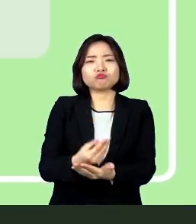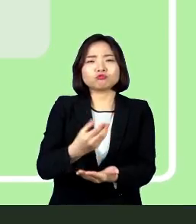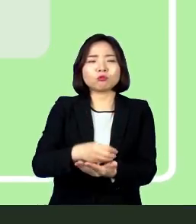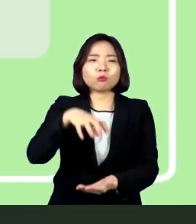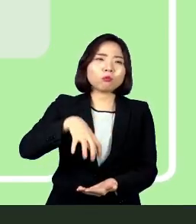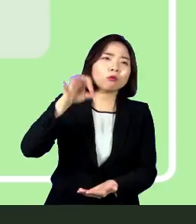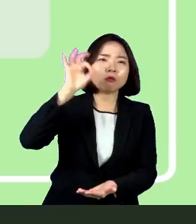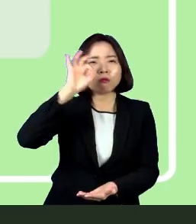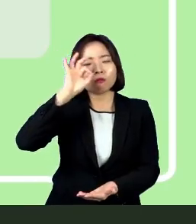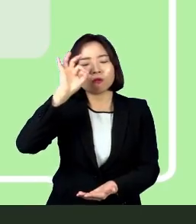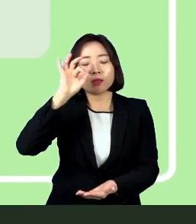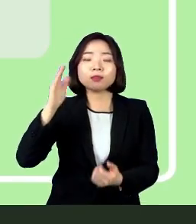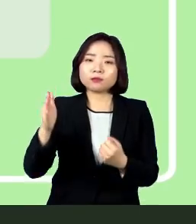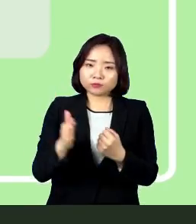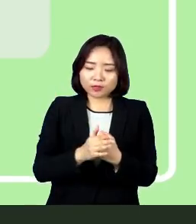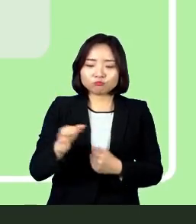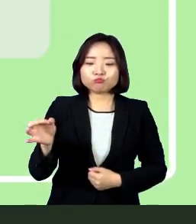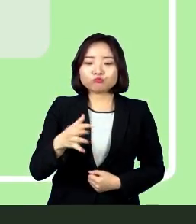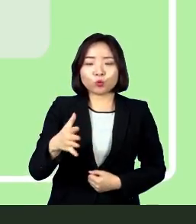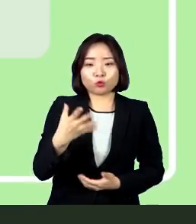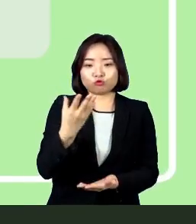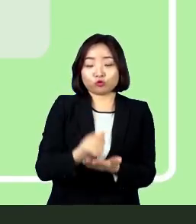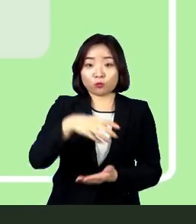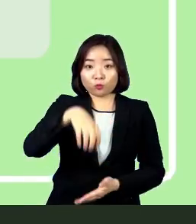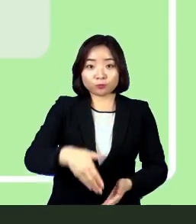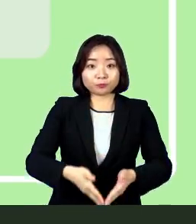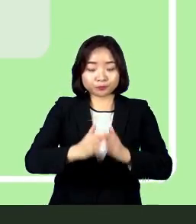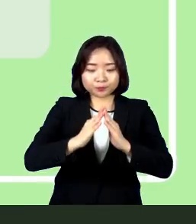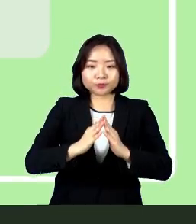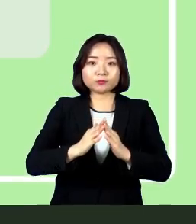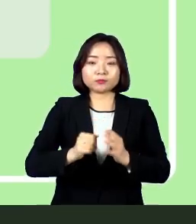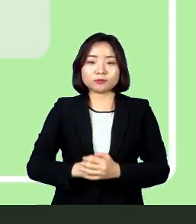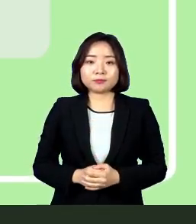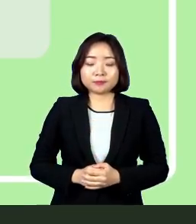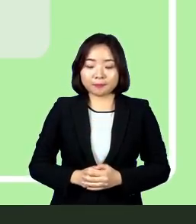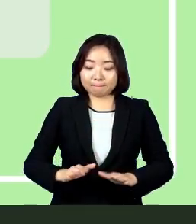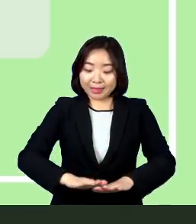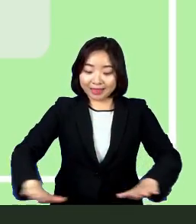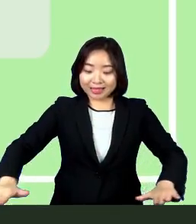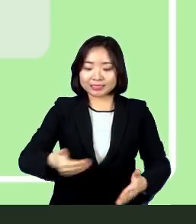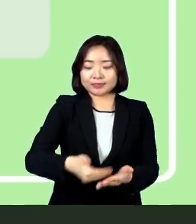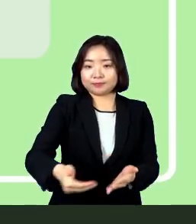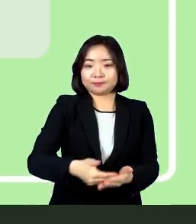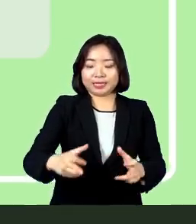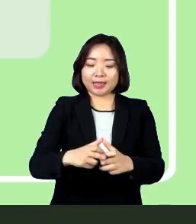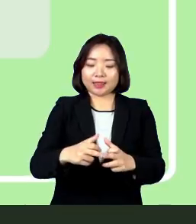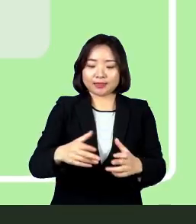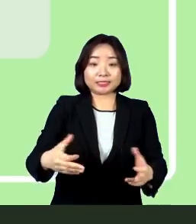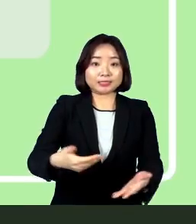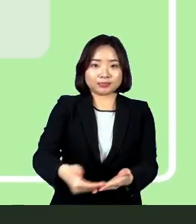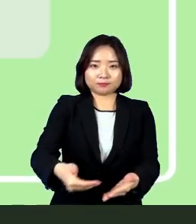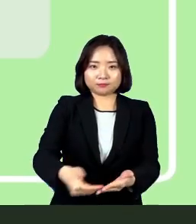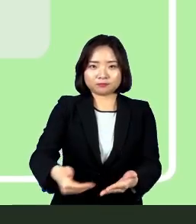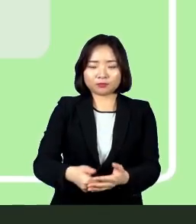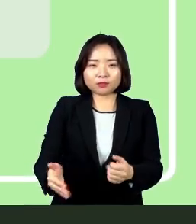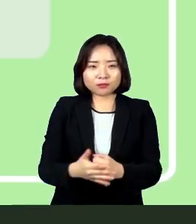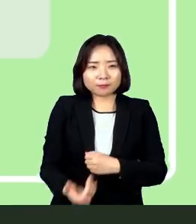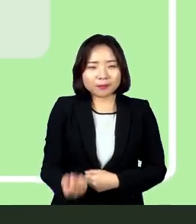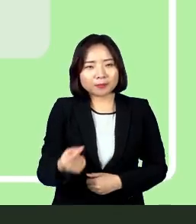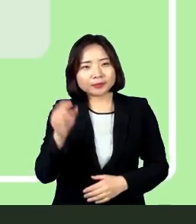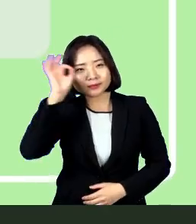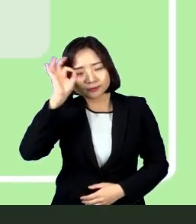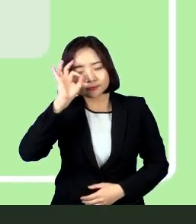충전소 안내판을 설치하고 바닥에 장애인 주차 공간 표식을 부착해 충전소 위치를 쉽게 찾고 신속히 재충전할